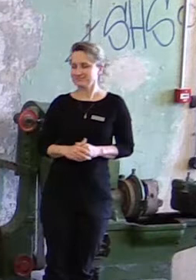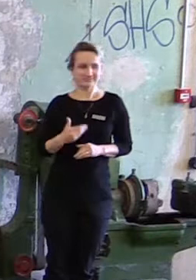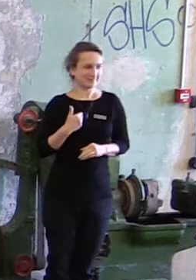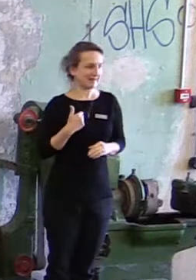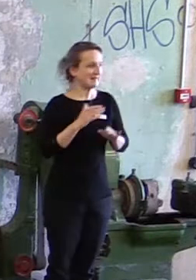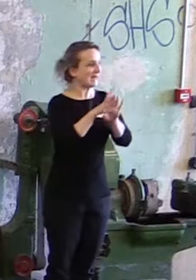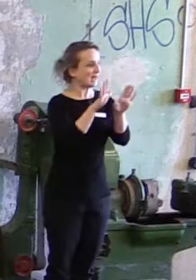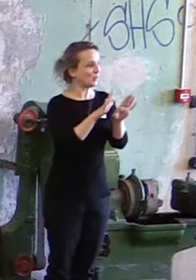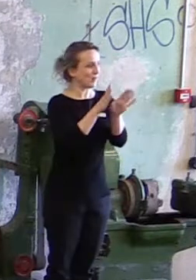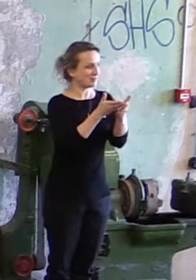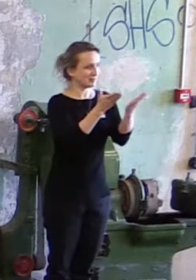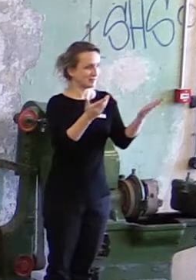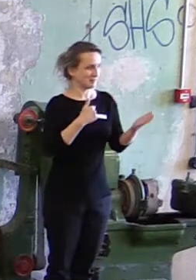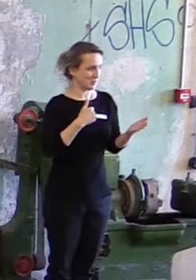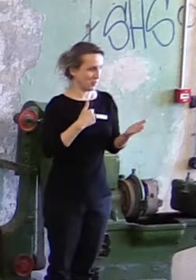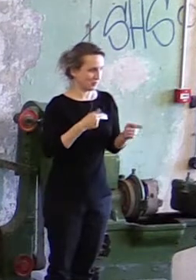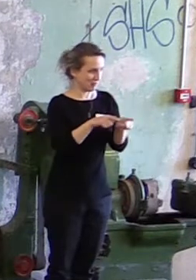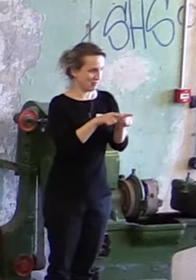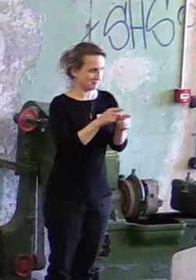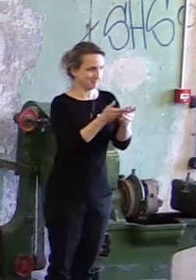Tere lõunat minu poolt ka.